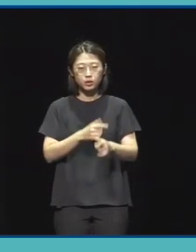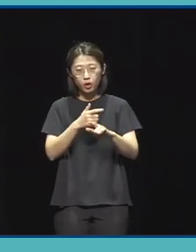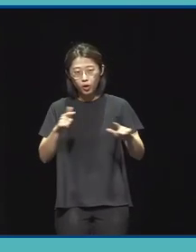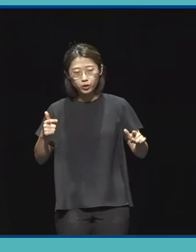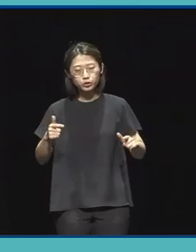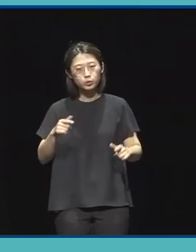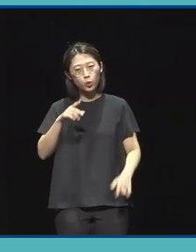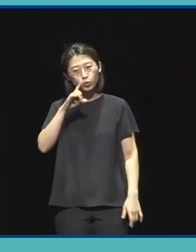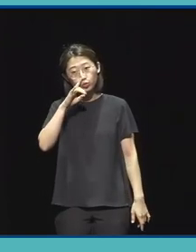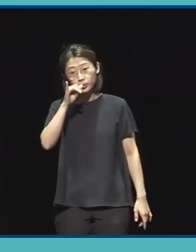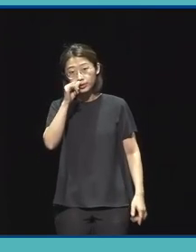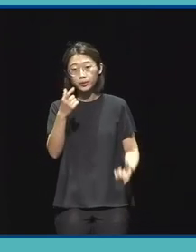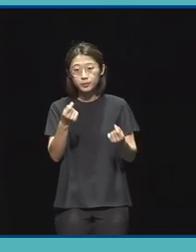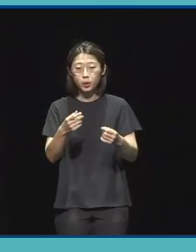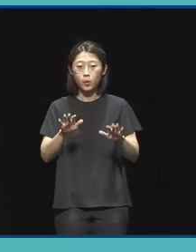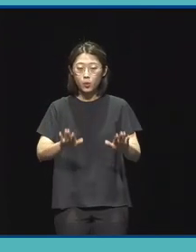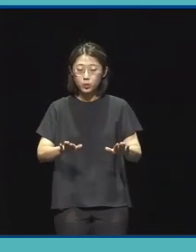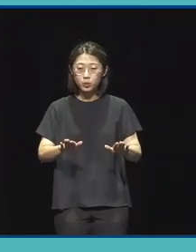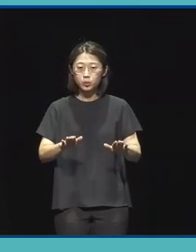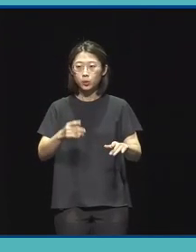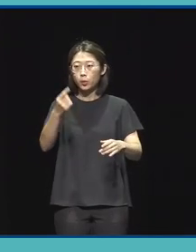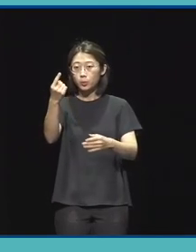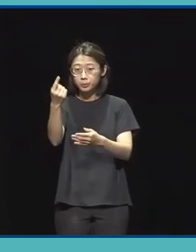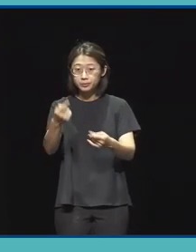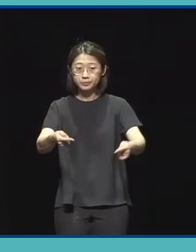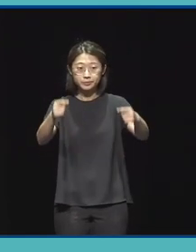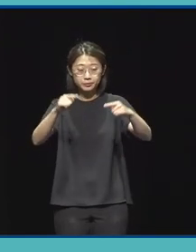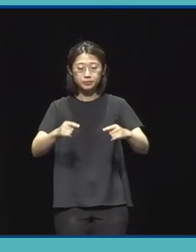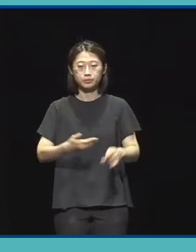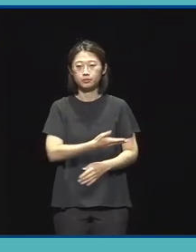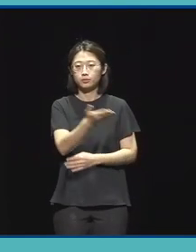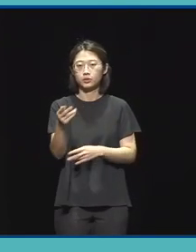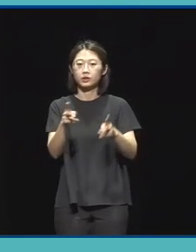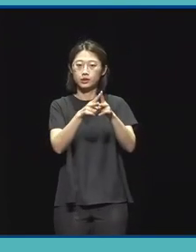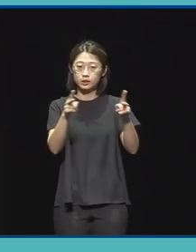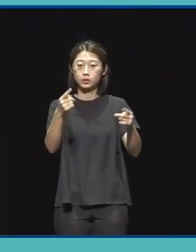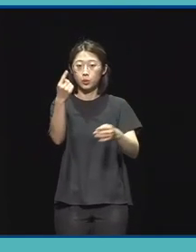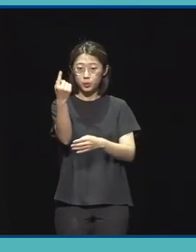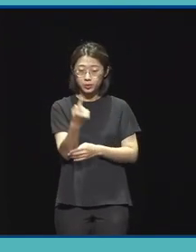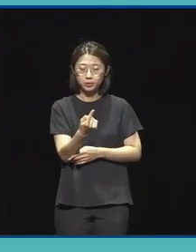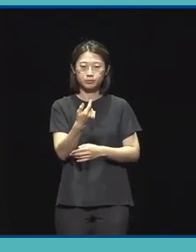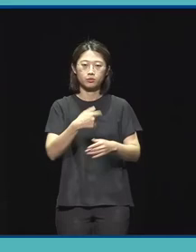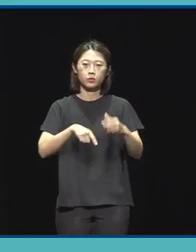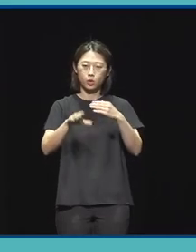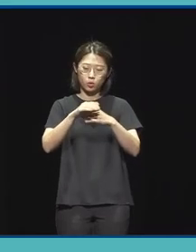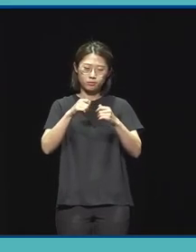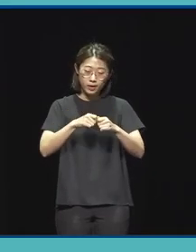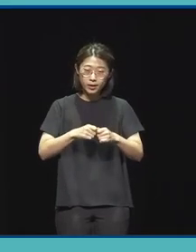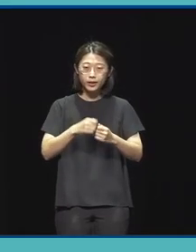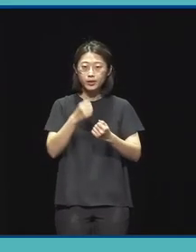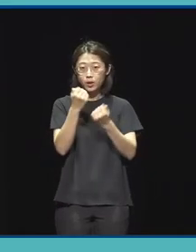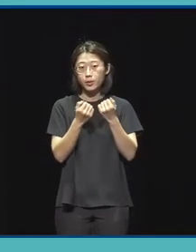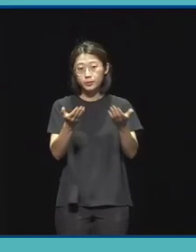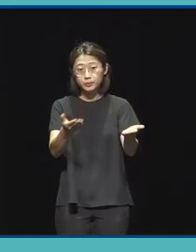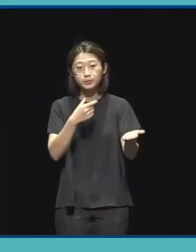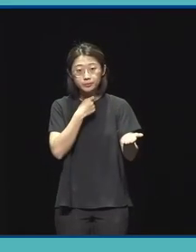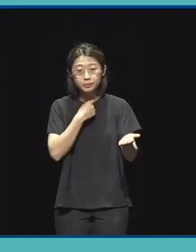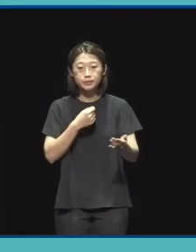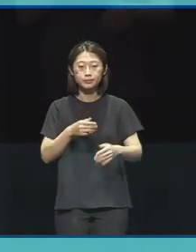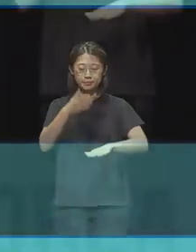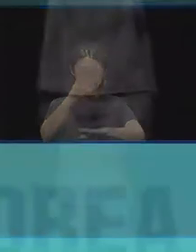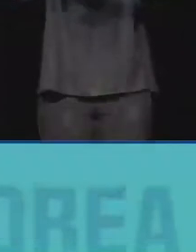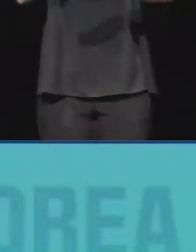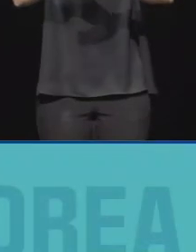여러가지 질문이 있으실 겁니다 오늘 오신 분들은 2층에 저희가 따로 부스가 있으니까 거기를 통해서 좀 더 설명을 드리도록 하겠습니다